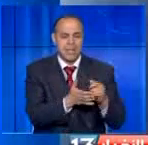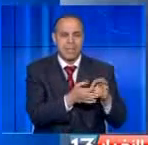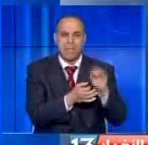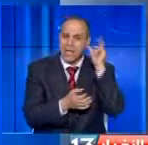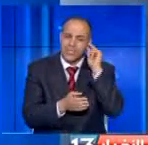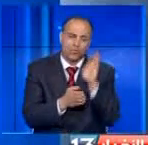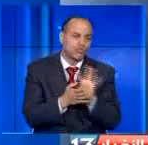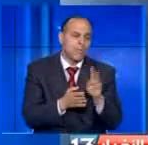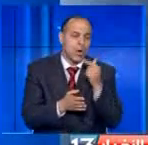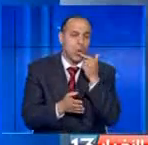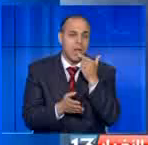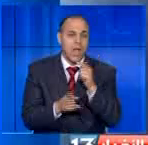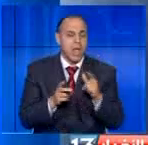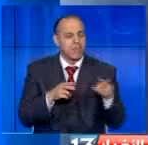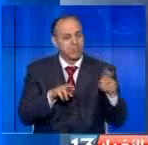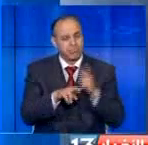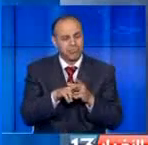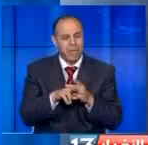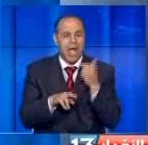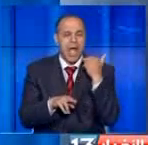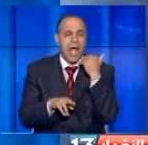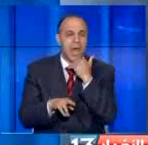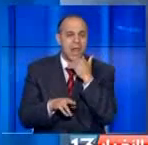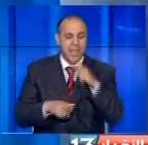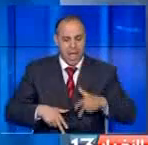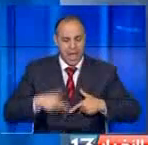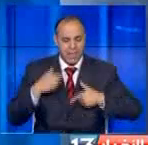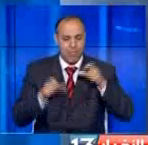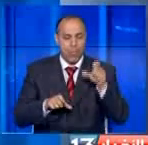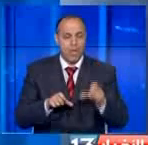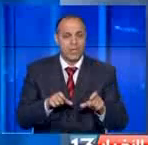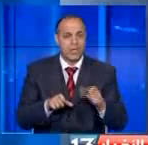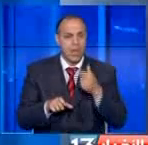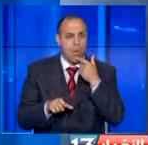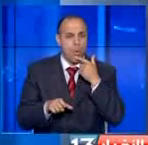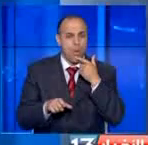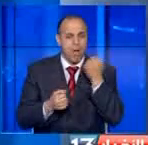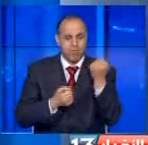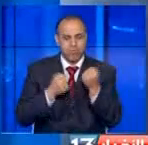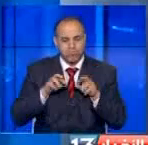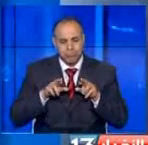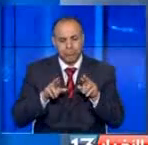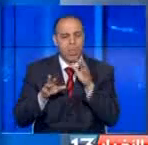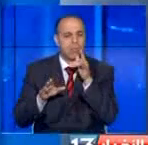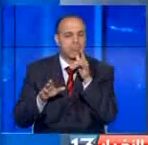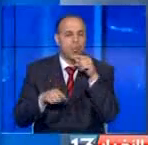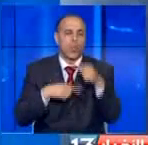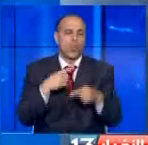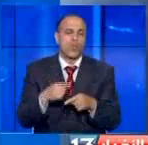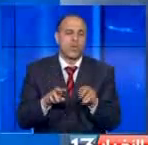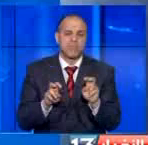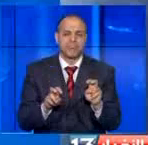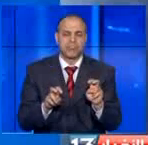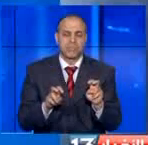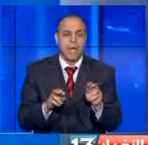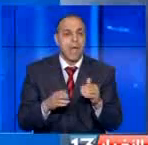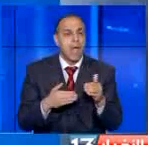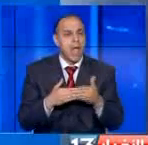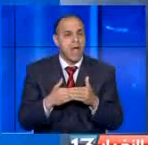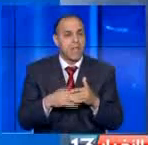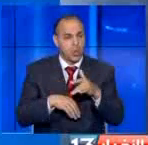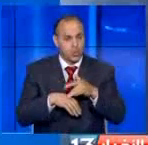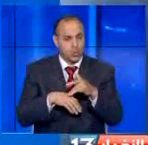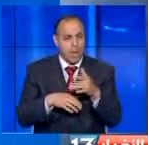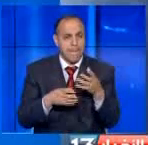قصرين الشمالية، مما انعكس مباشرة على حياة المواطن وأعاق السير العادي للحياة اليومية، إلى جانب